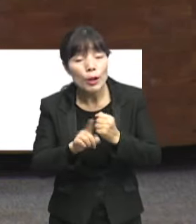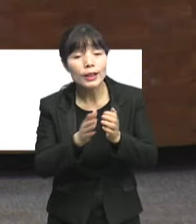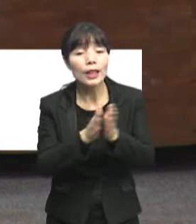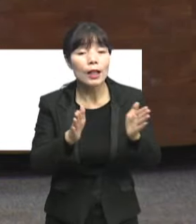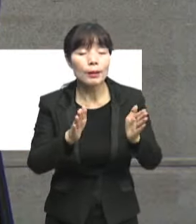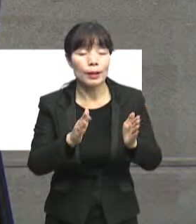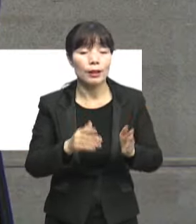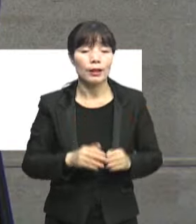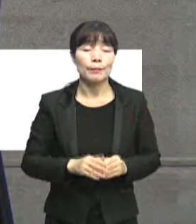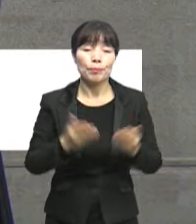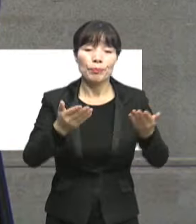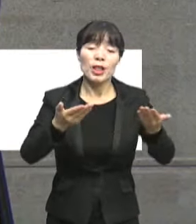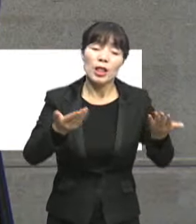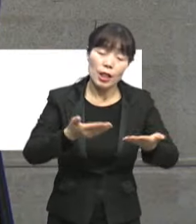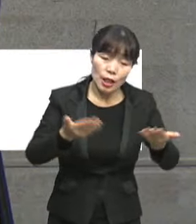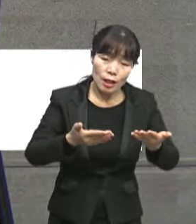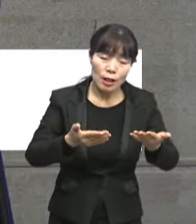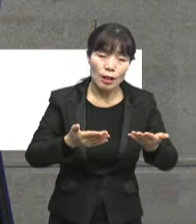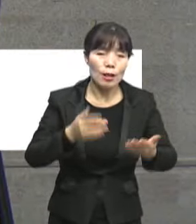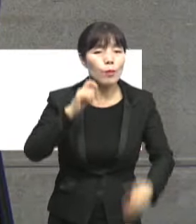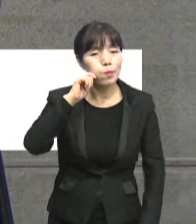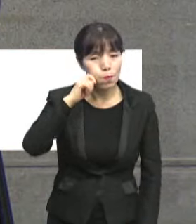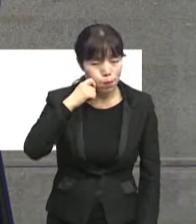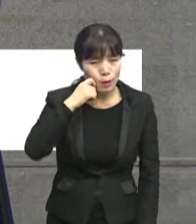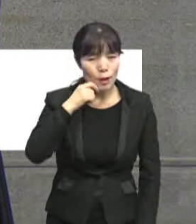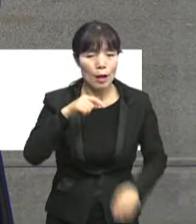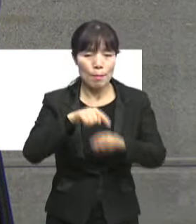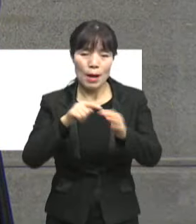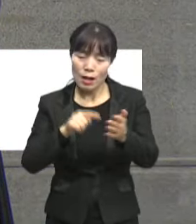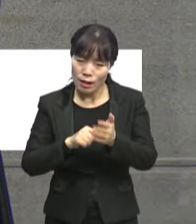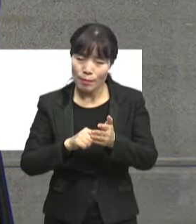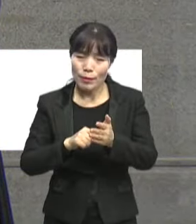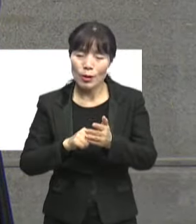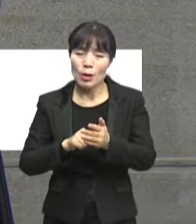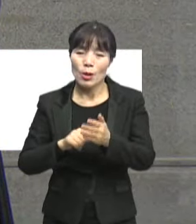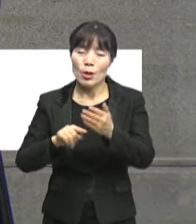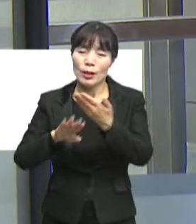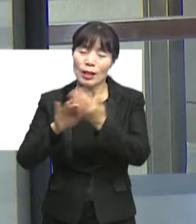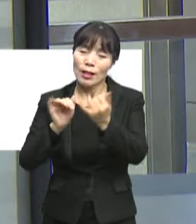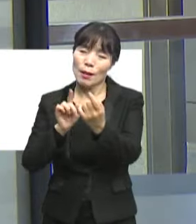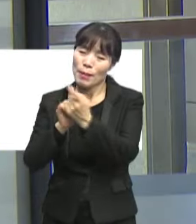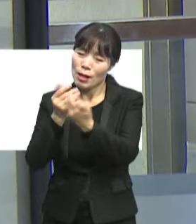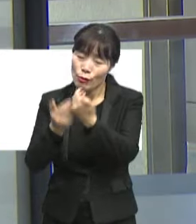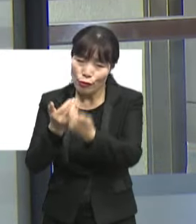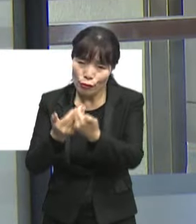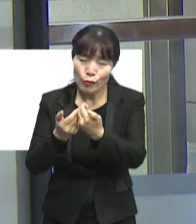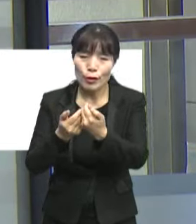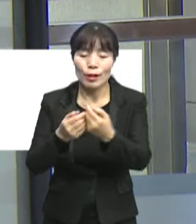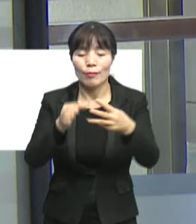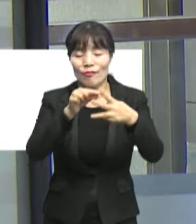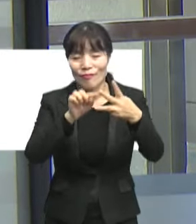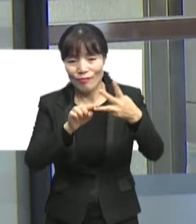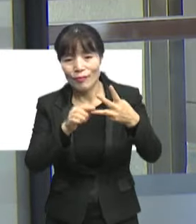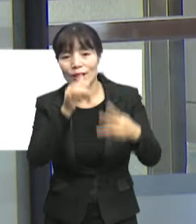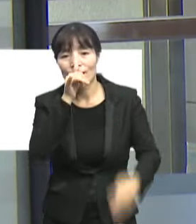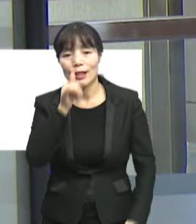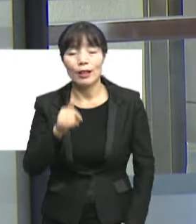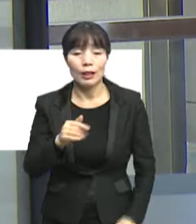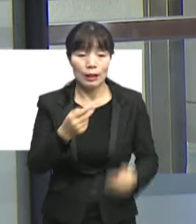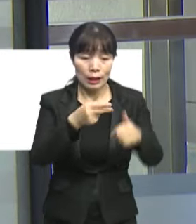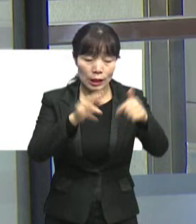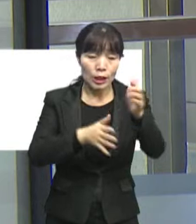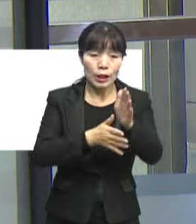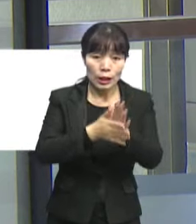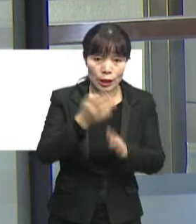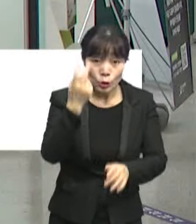주요 원인으로는 직업 관련 어려움 심리적 어려움 대인관계 문제 순으로 나타났습니다 인천시는 조사 결과를